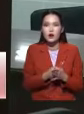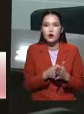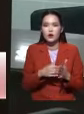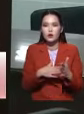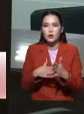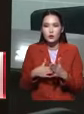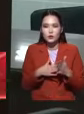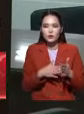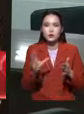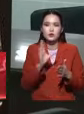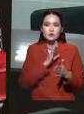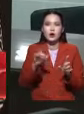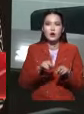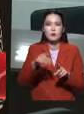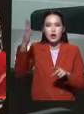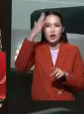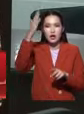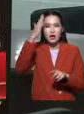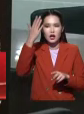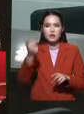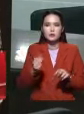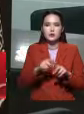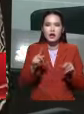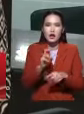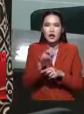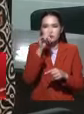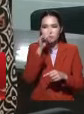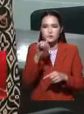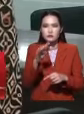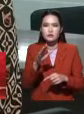осы әкіміміз Шайжанов Қайрат Абдулауына